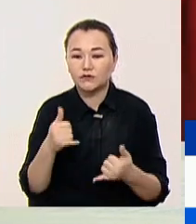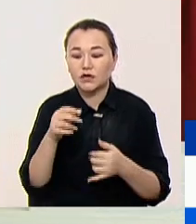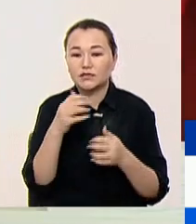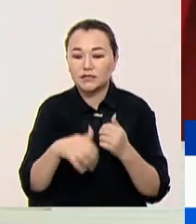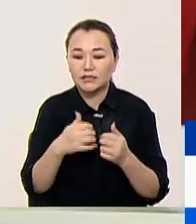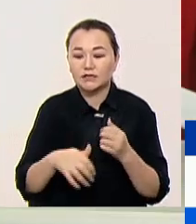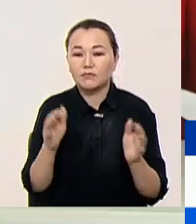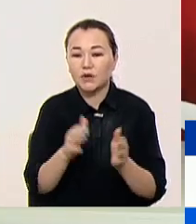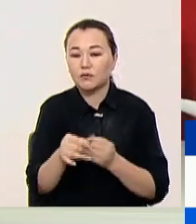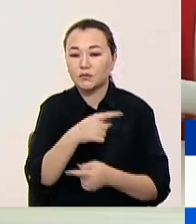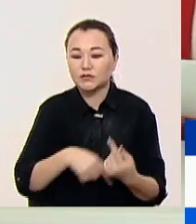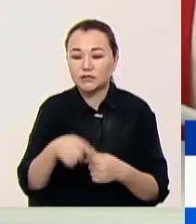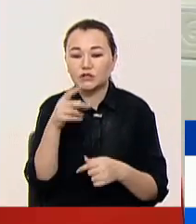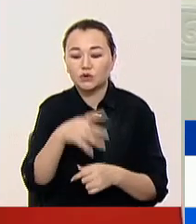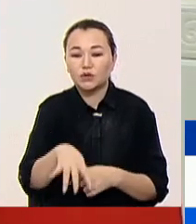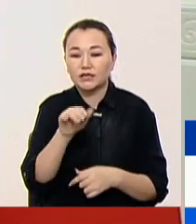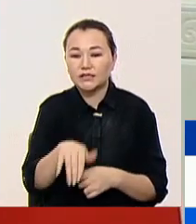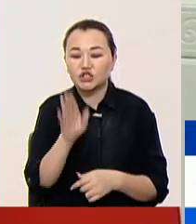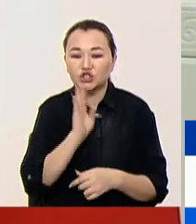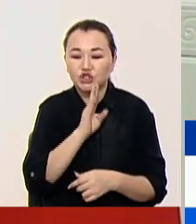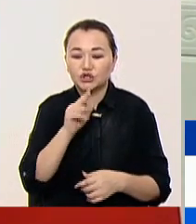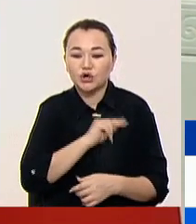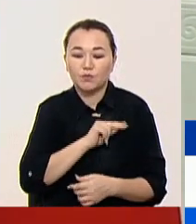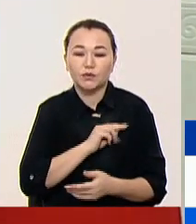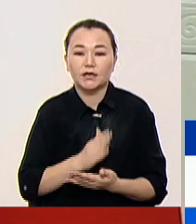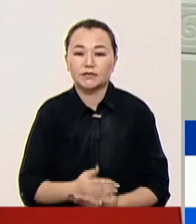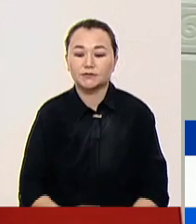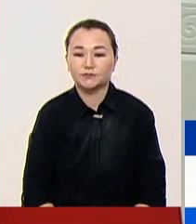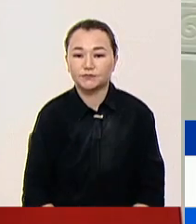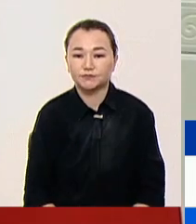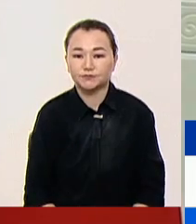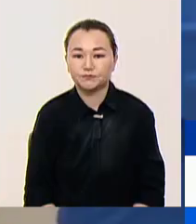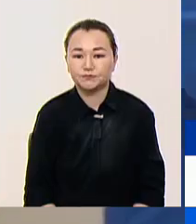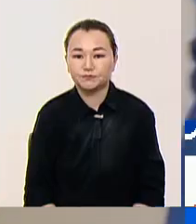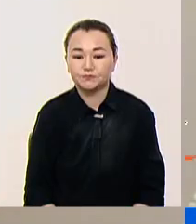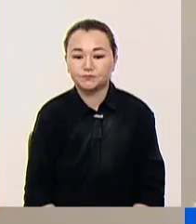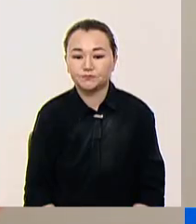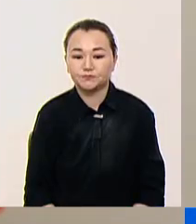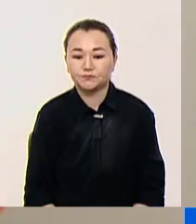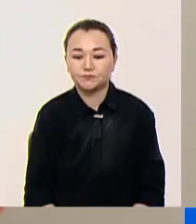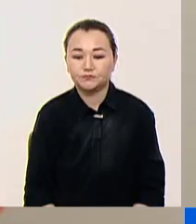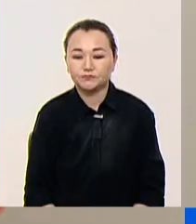және орта бизнесінде 40 мың ақтөбелік ару жұмыс істеп жүр. Рагулен Шыбай, Жомарт Құдайбергенов, Информбюро, Ақтөбе облысы.